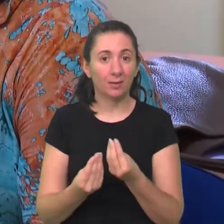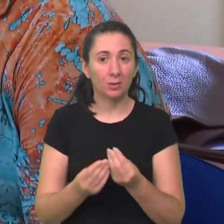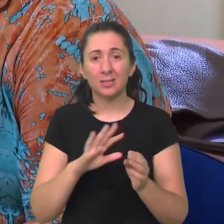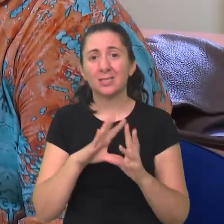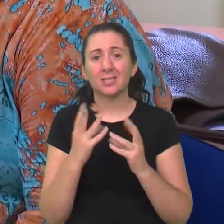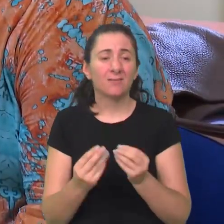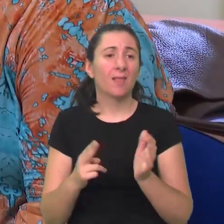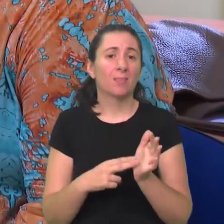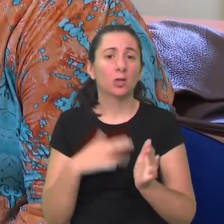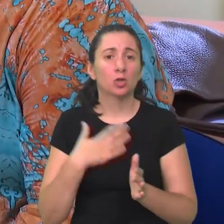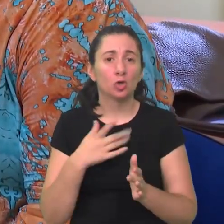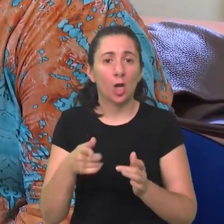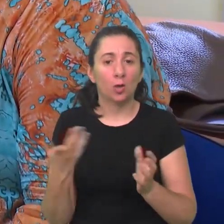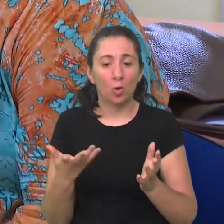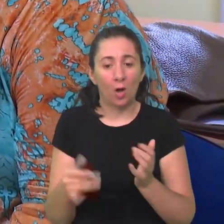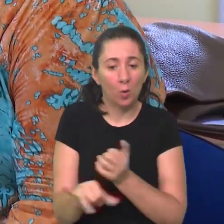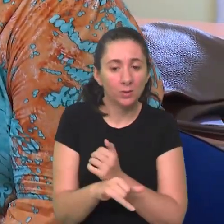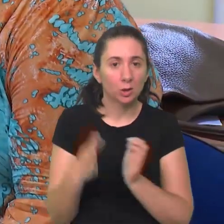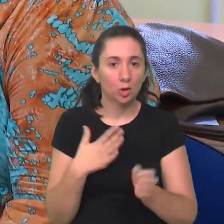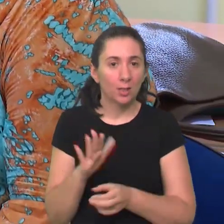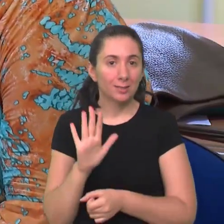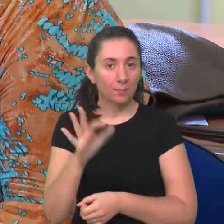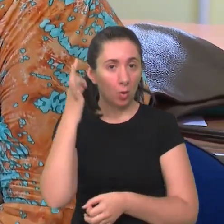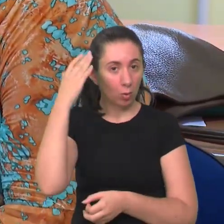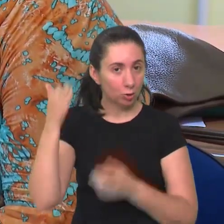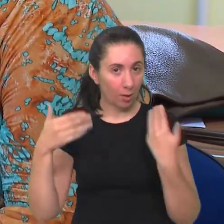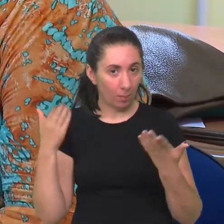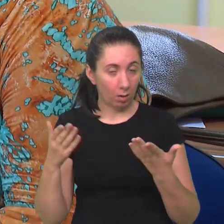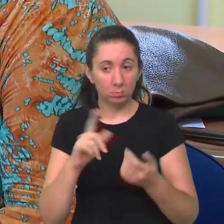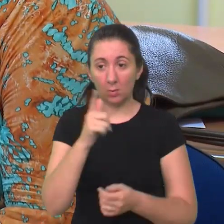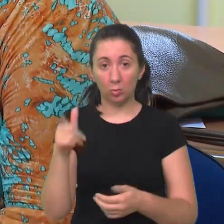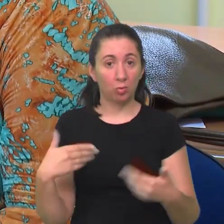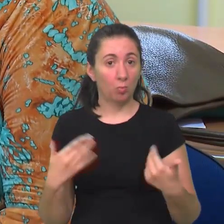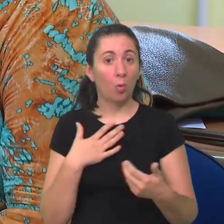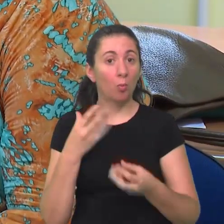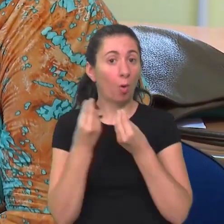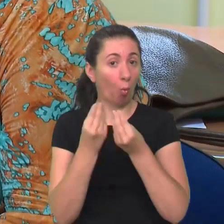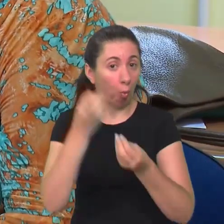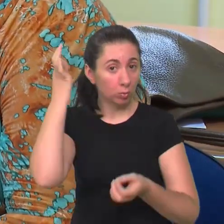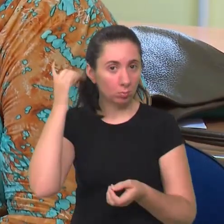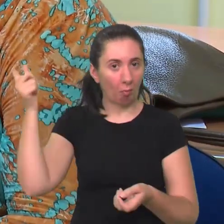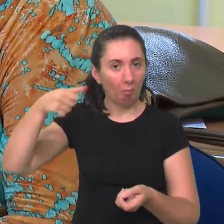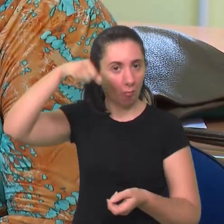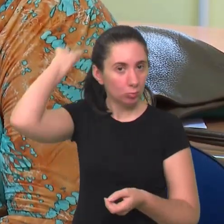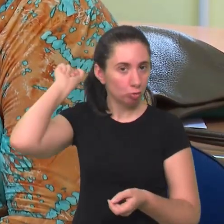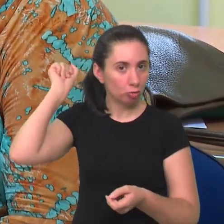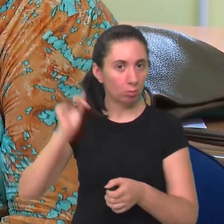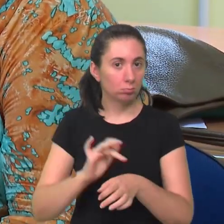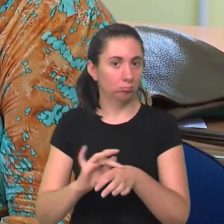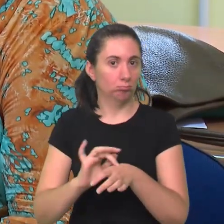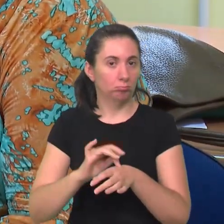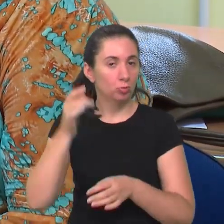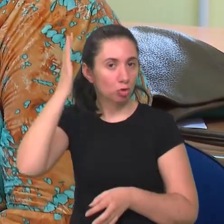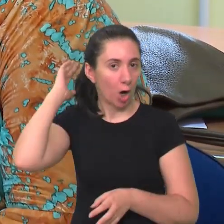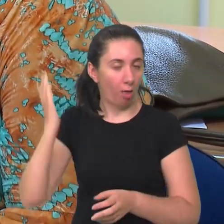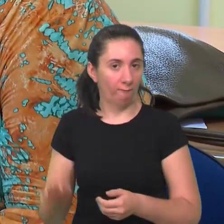sve moguće načine žele to spriječiti. A drugi mladi koji imaju gustu kosu se šišaju na